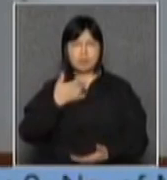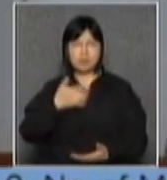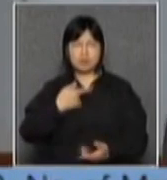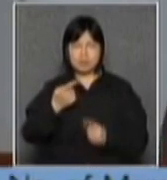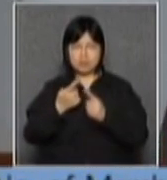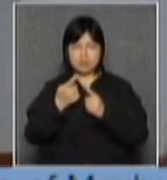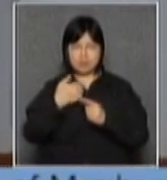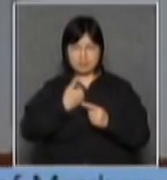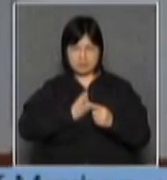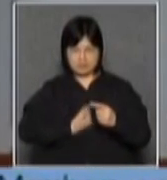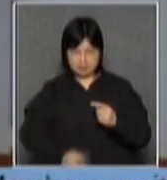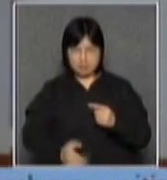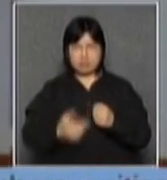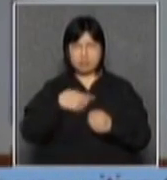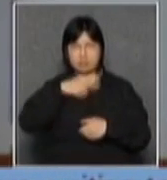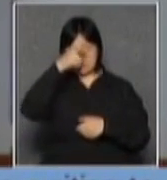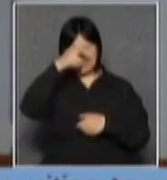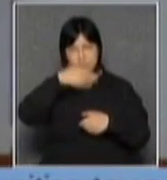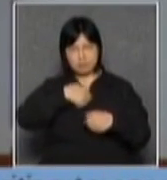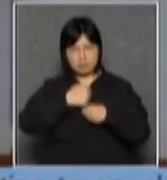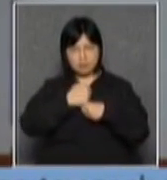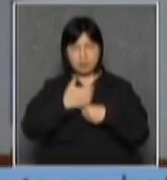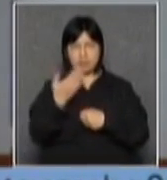係咪符合人性啊？嘛，500億